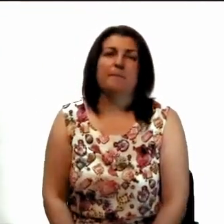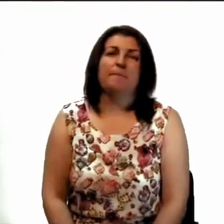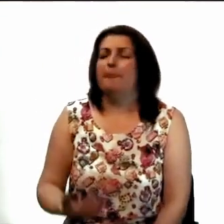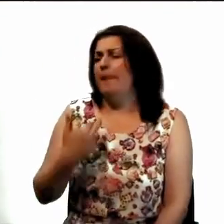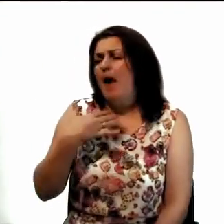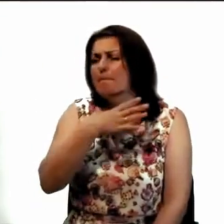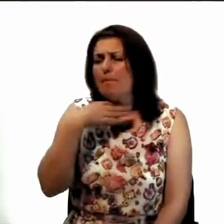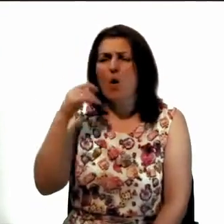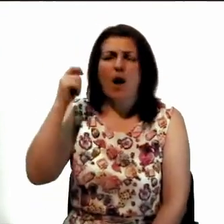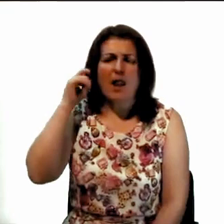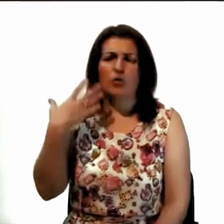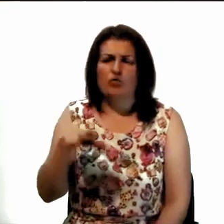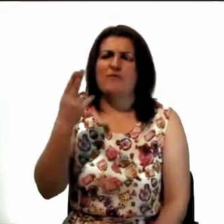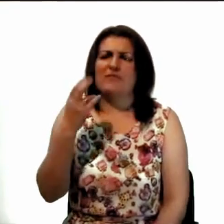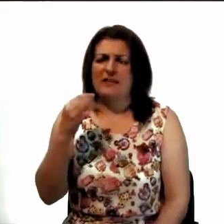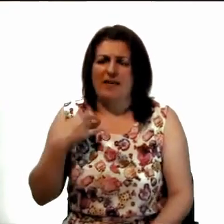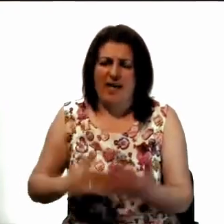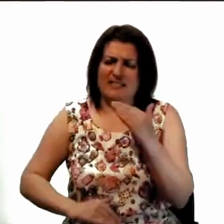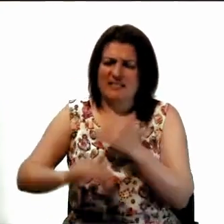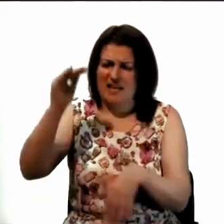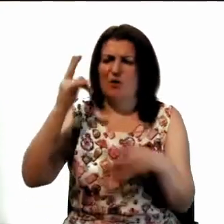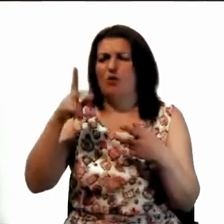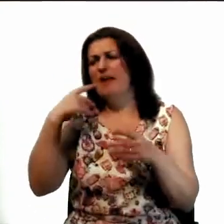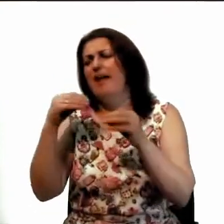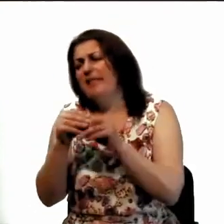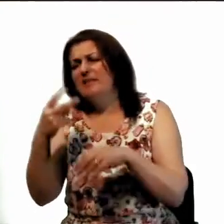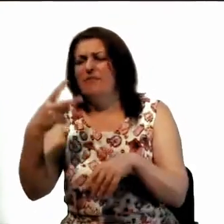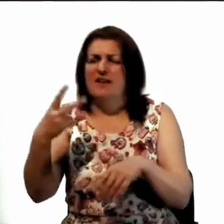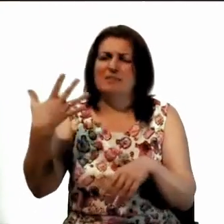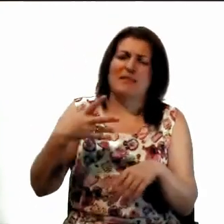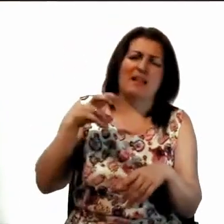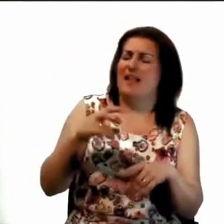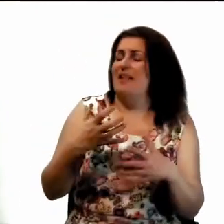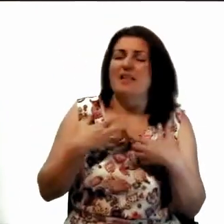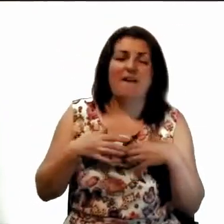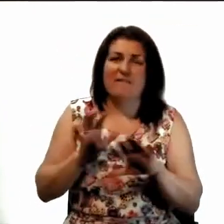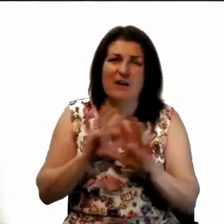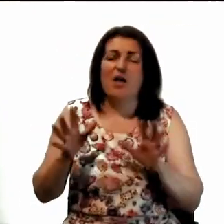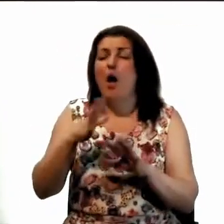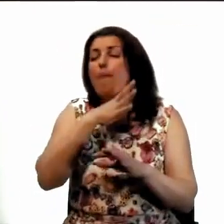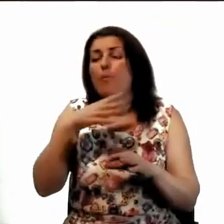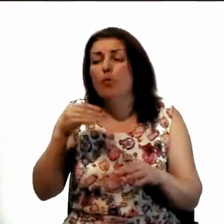Я много лет уже в церкви, я с детства в церкви, кто-то скажет, я 10 лет, я 20, 50 лет, неважно. Много лет служим